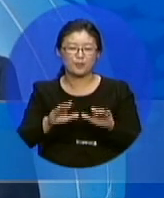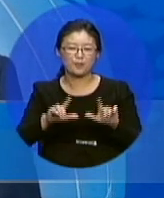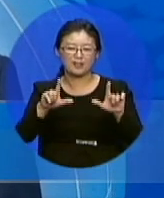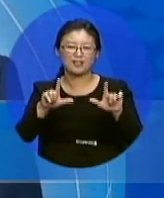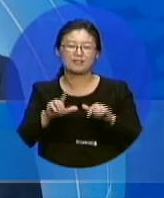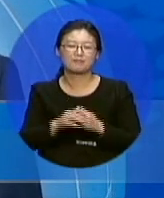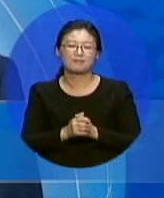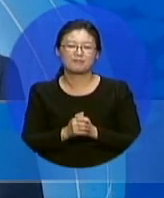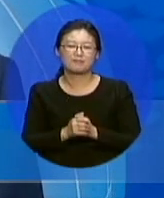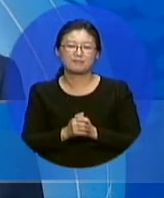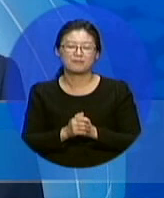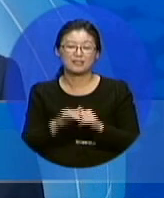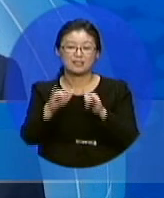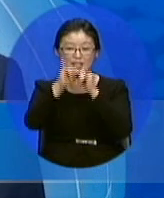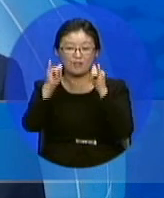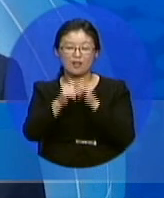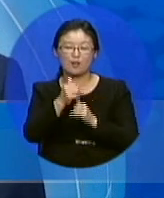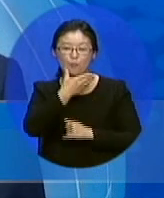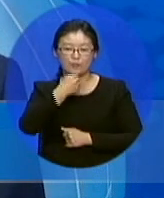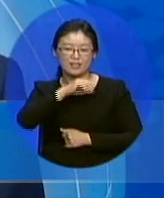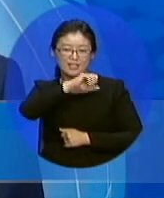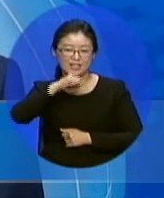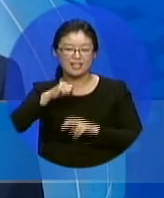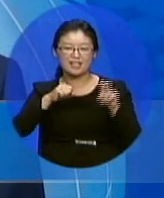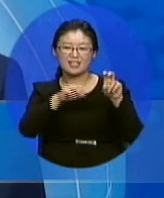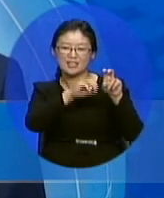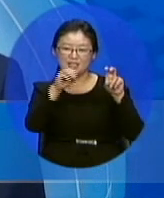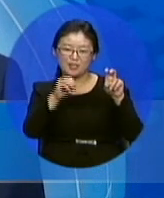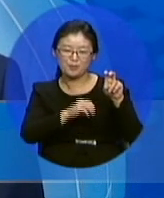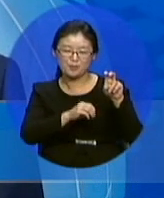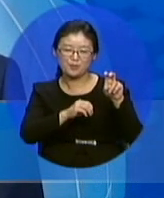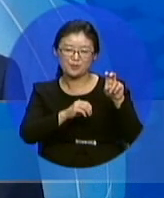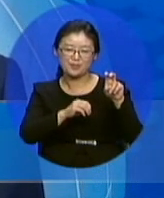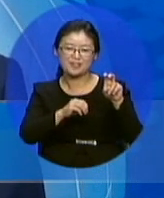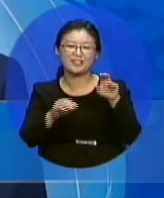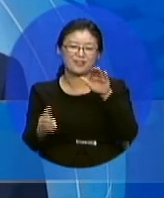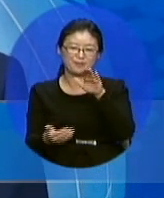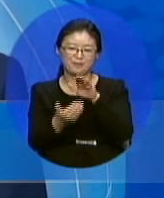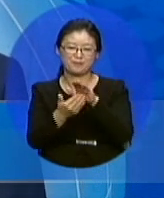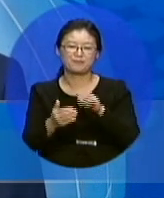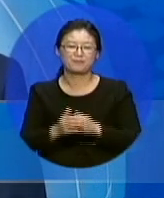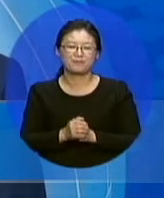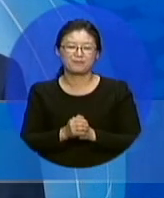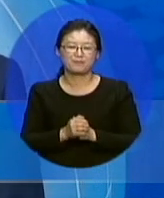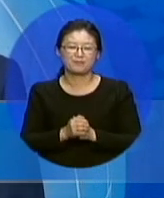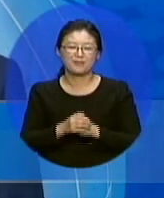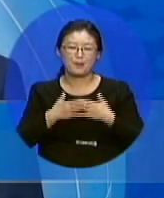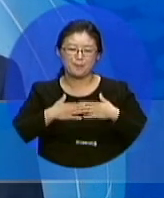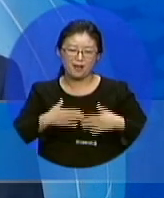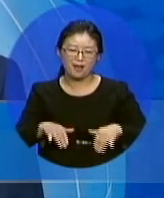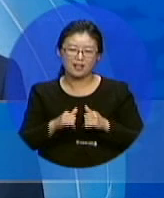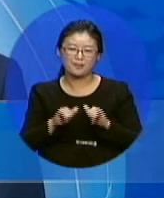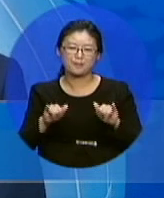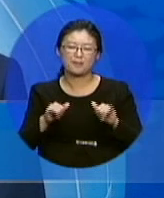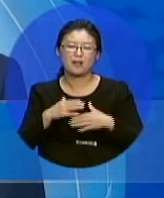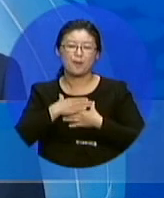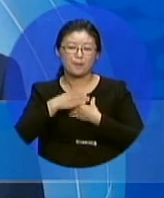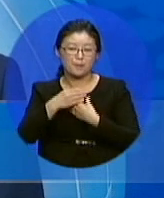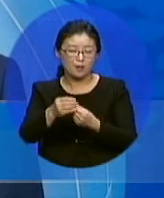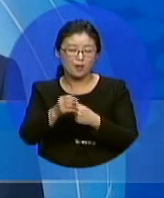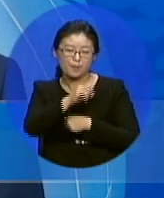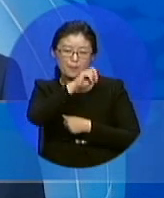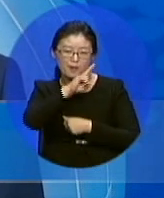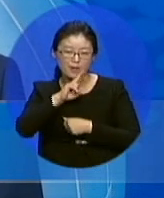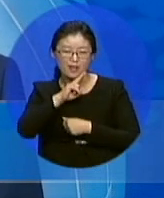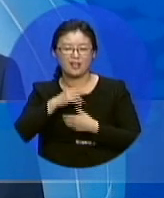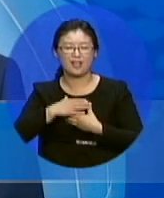처음으로 사회복지예산 20% 시대를 열었습니다. 약자가 더욱 편리하고